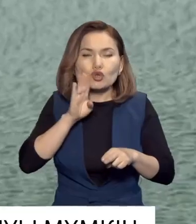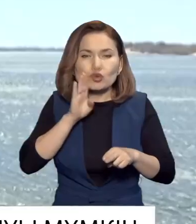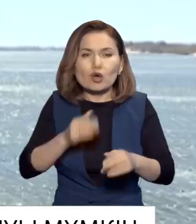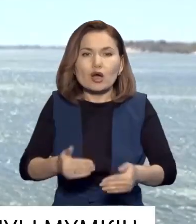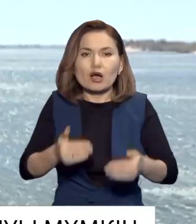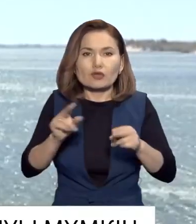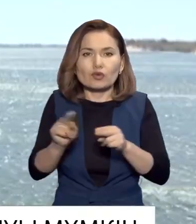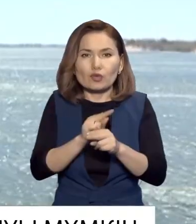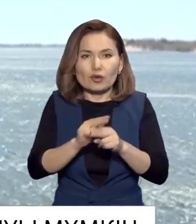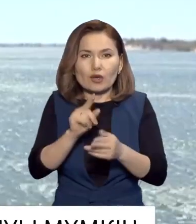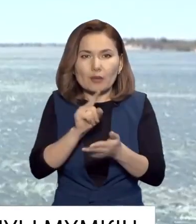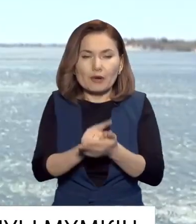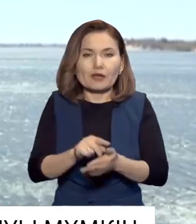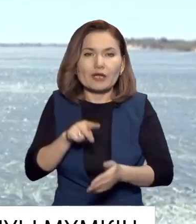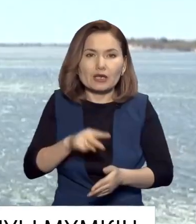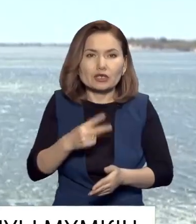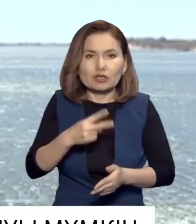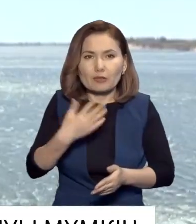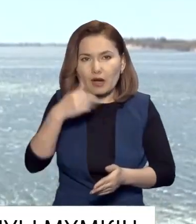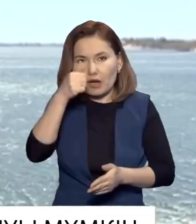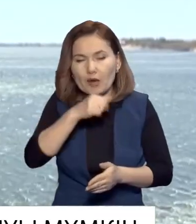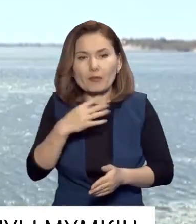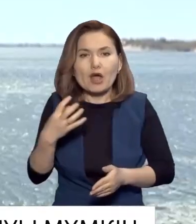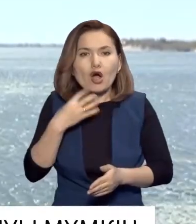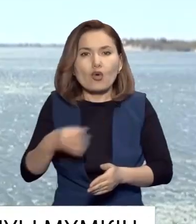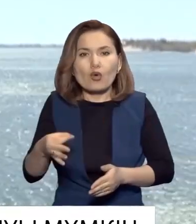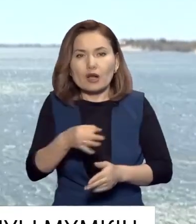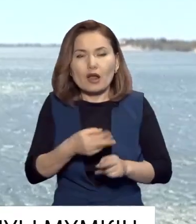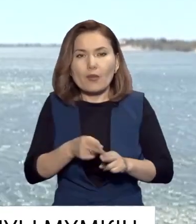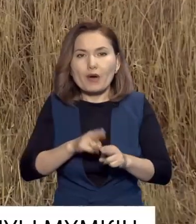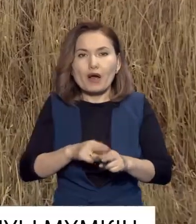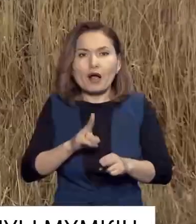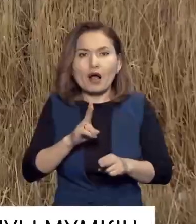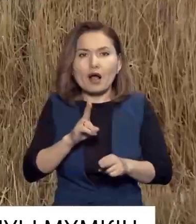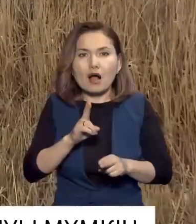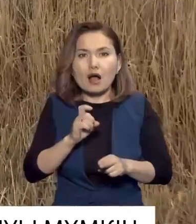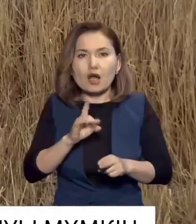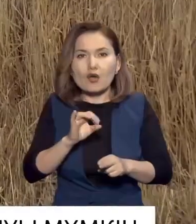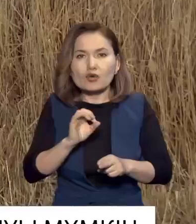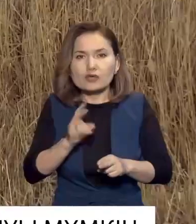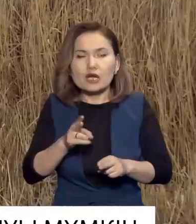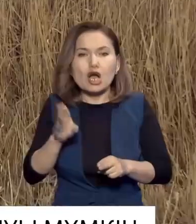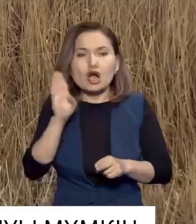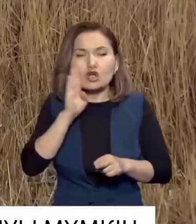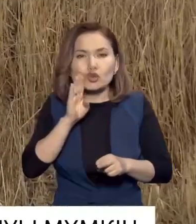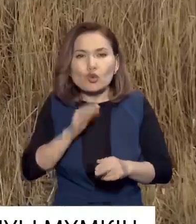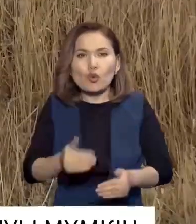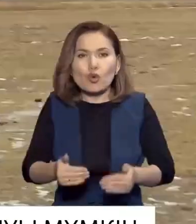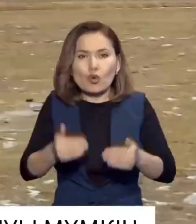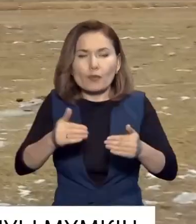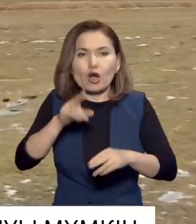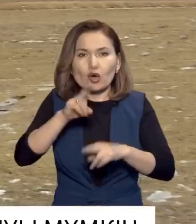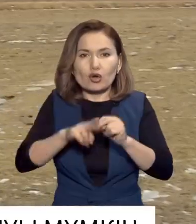келтіріледі. 2025 жылға дейін Қызылорда облысында Қараөзек су қоймасының құрылысы басталады.